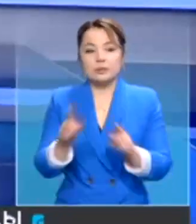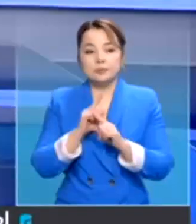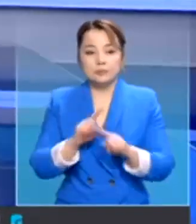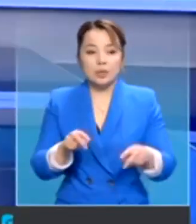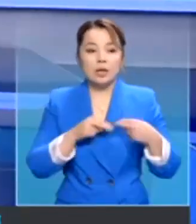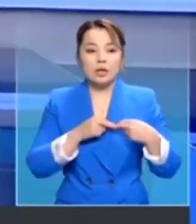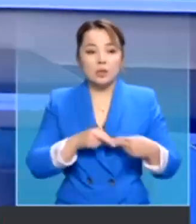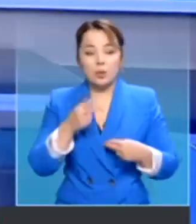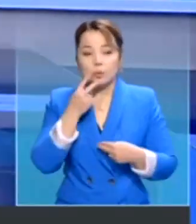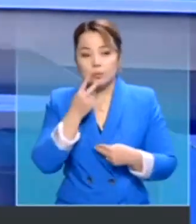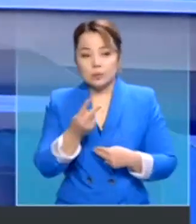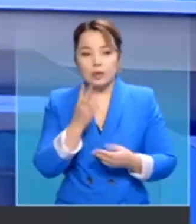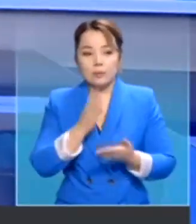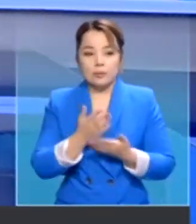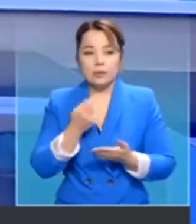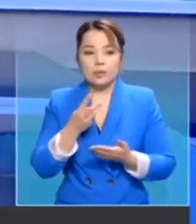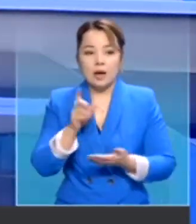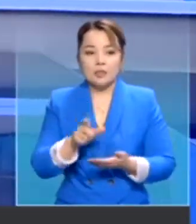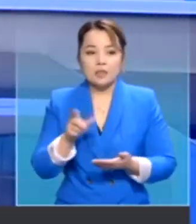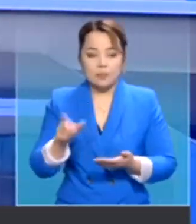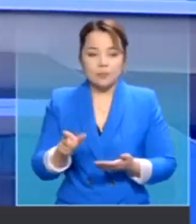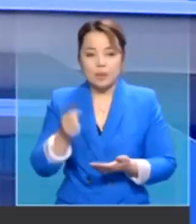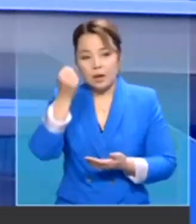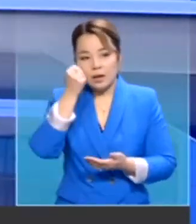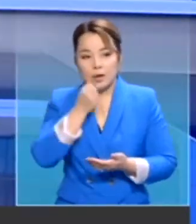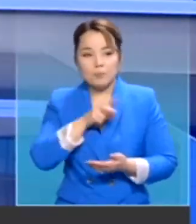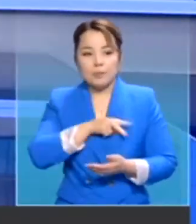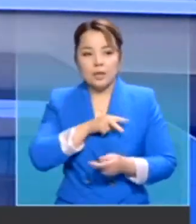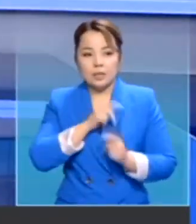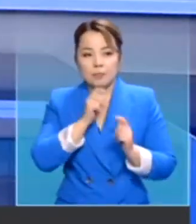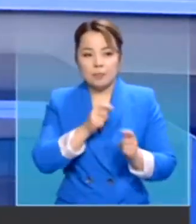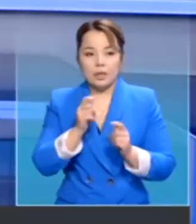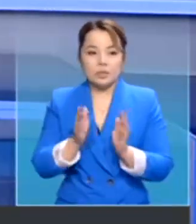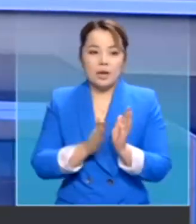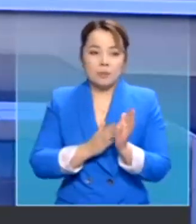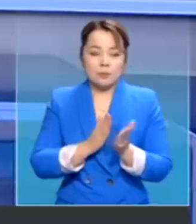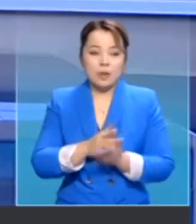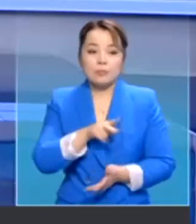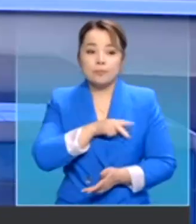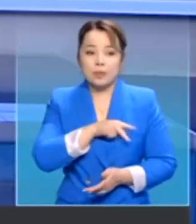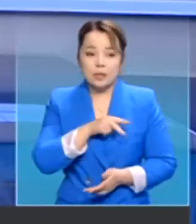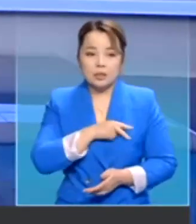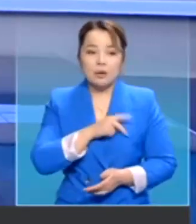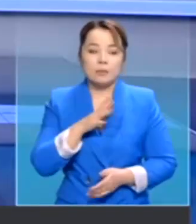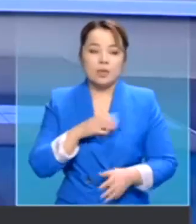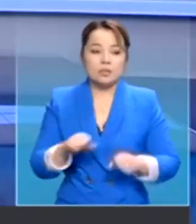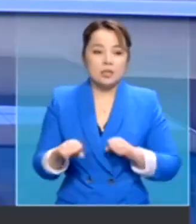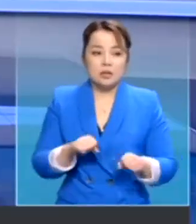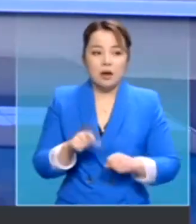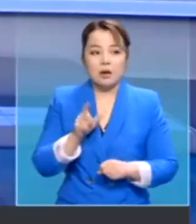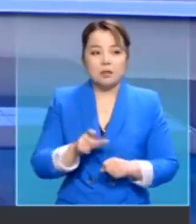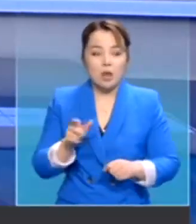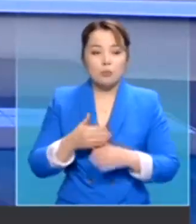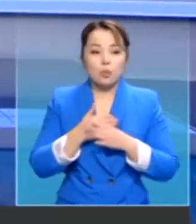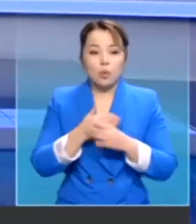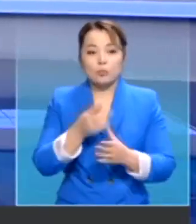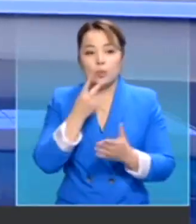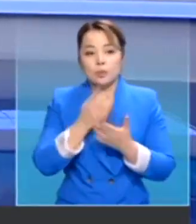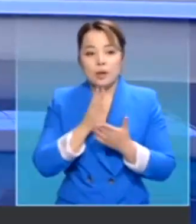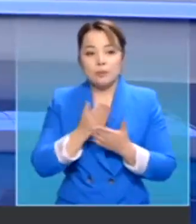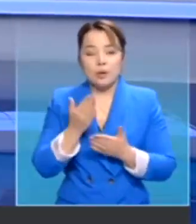Ерекше еңбегімен көзге түскен бір қатар азаматтар алғыс медалімен марапатталды. Төсбелгі зілзаладан зардап шеккендерге көмектесу